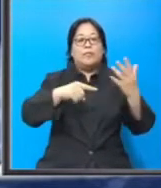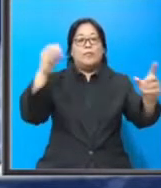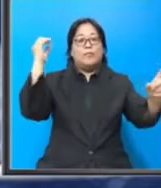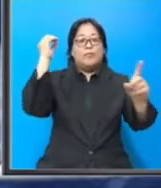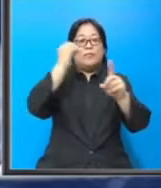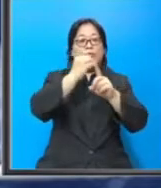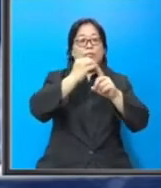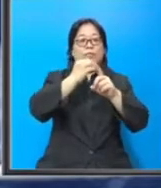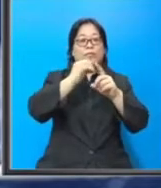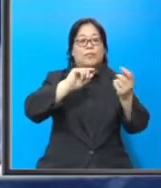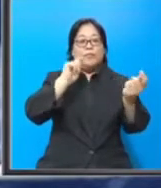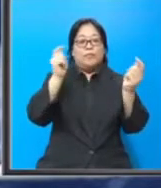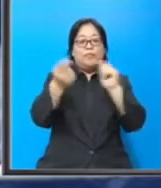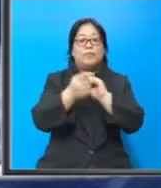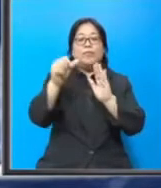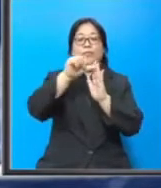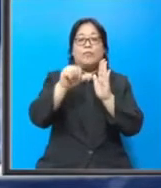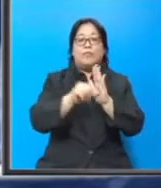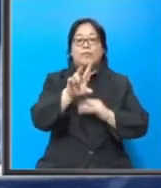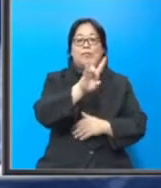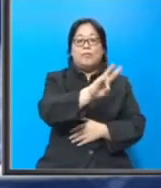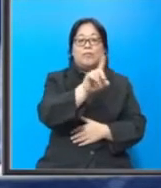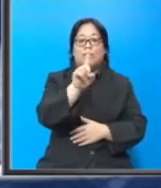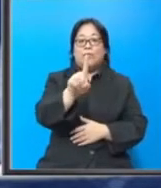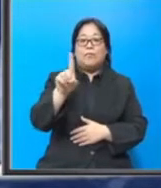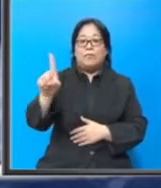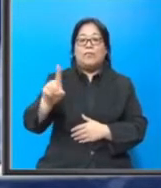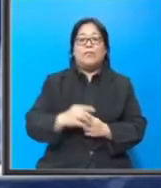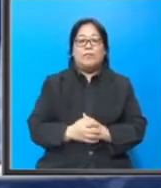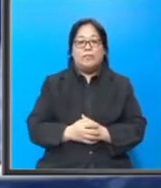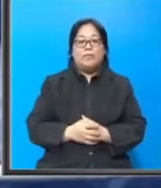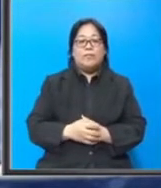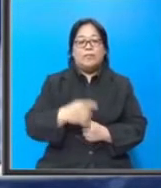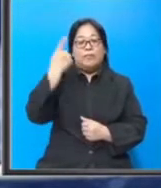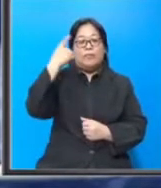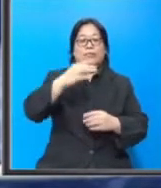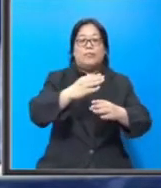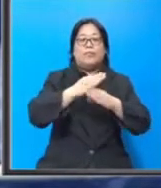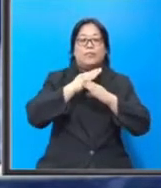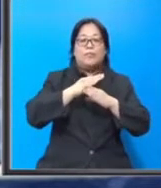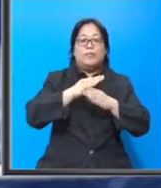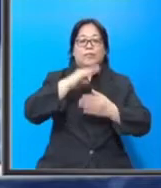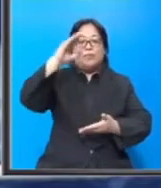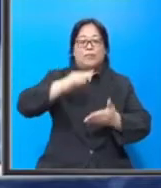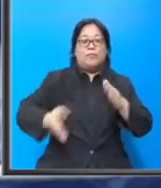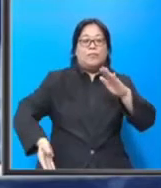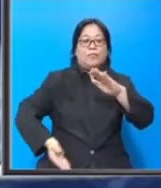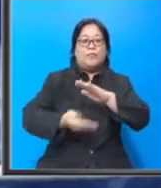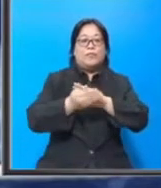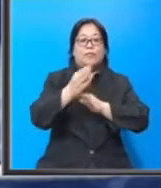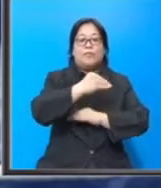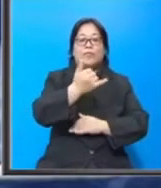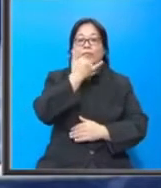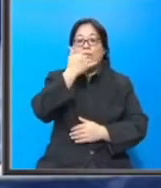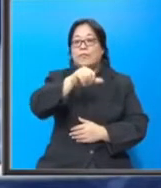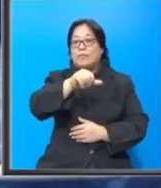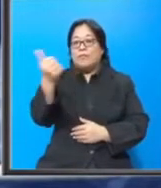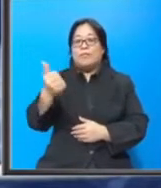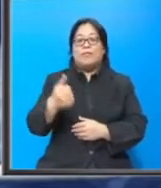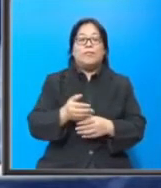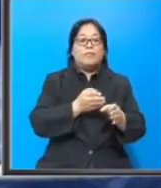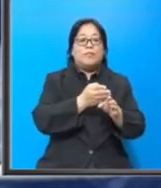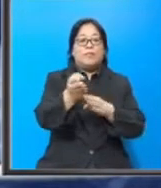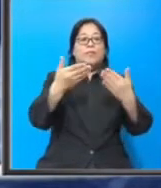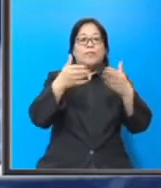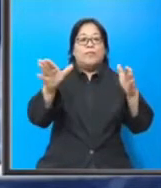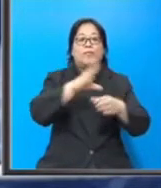objektif penggubalan Akta 711 ini adalah untuk memerangi rasuah dan salah laku lain dalam